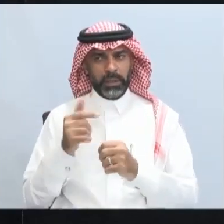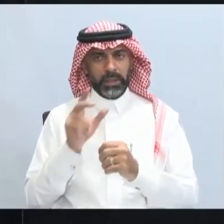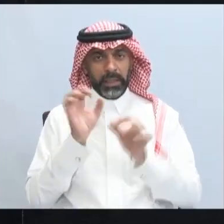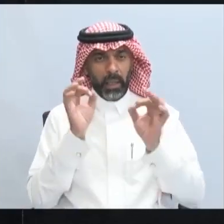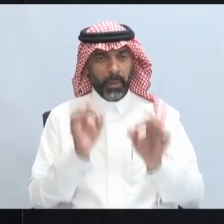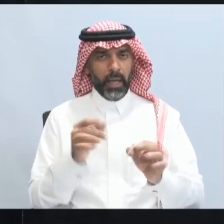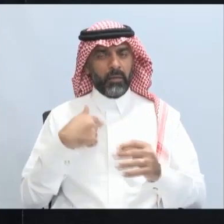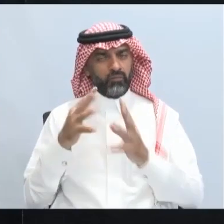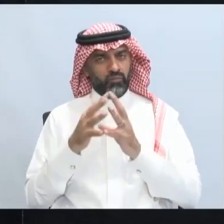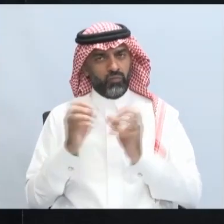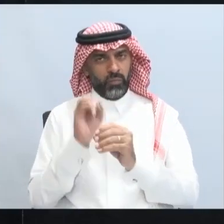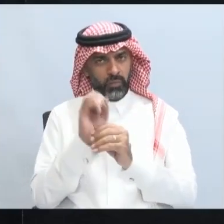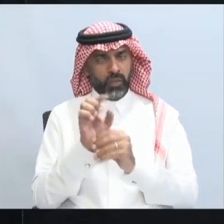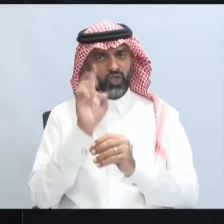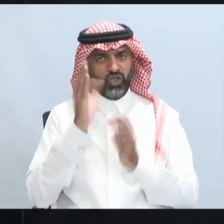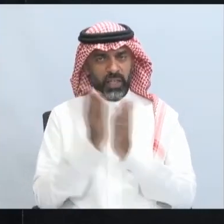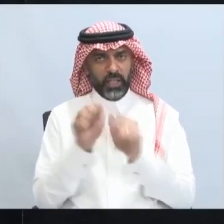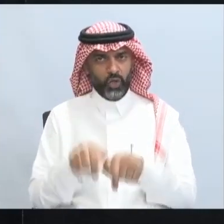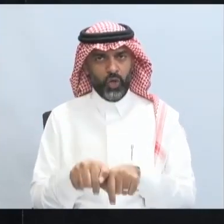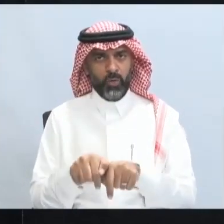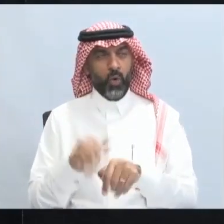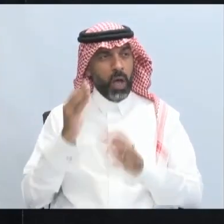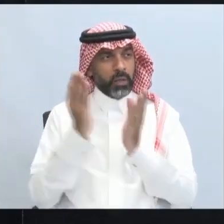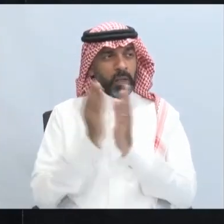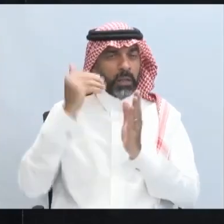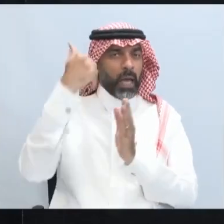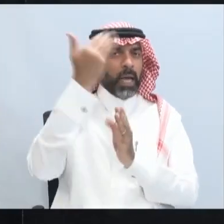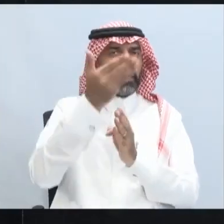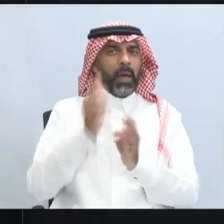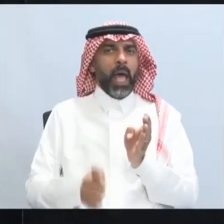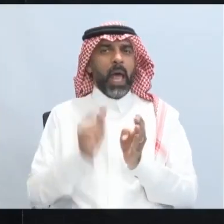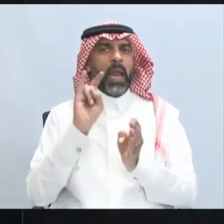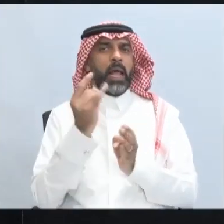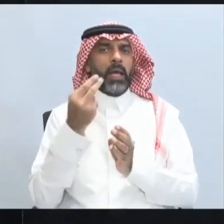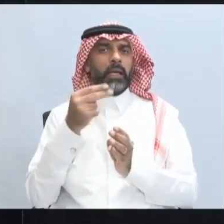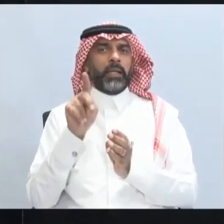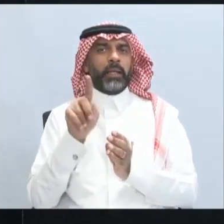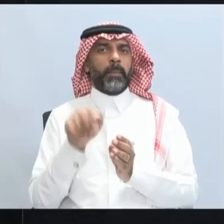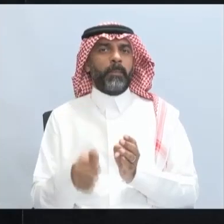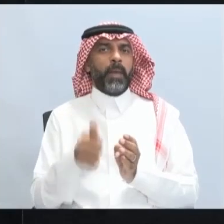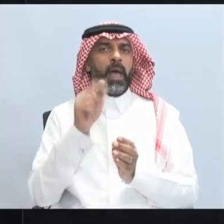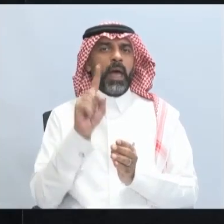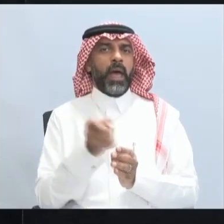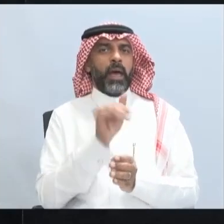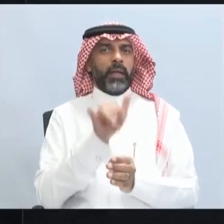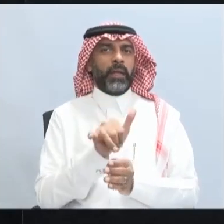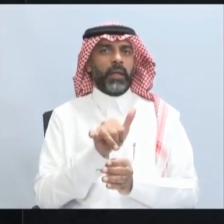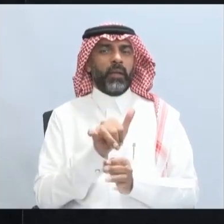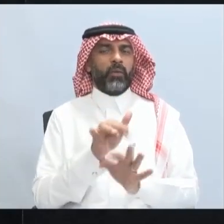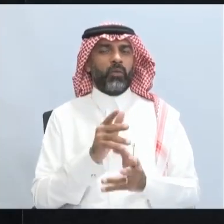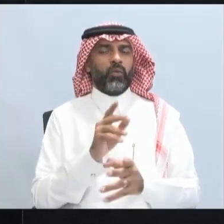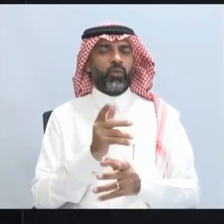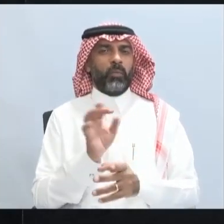الدرس وفي الدروس القادمه سنبين ما المقصود بالشخص الاعتباري غالبا يدور من امثله الشخص